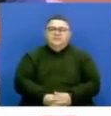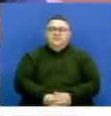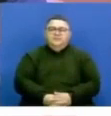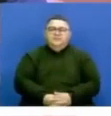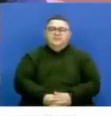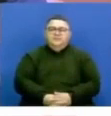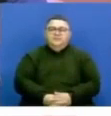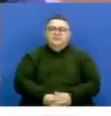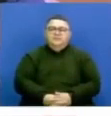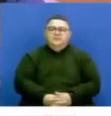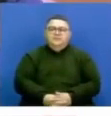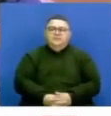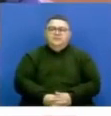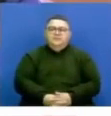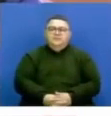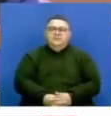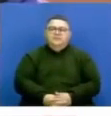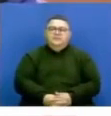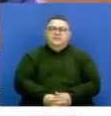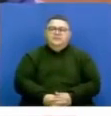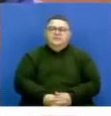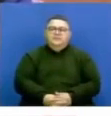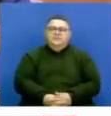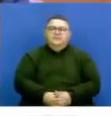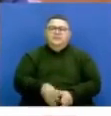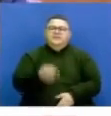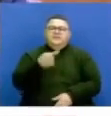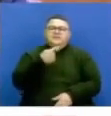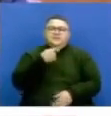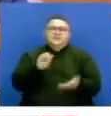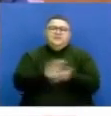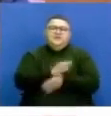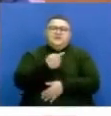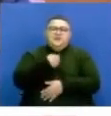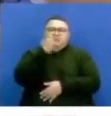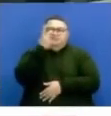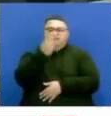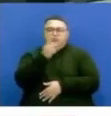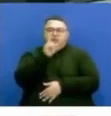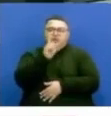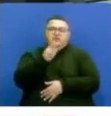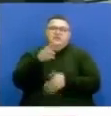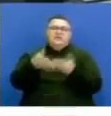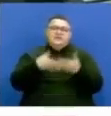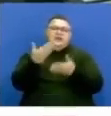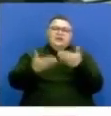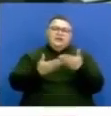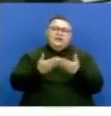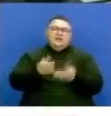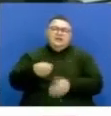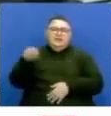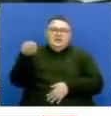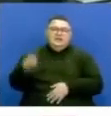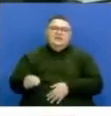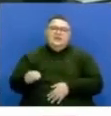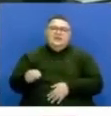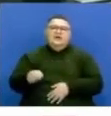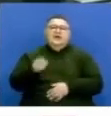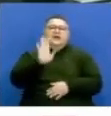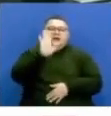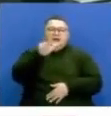saya tadi saya perhatikan dari jalannya persidangan. Dan nanti akan kami update